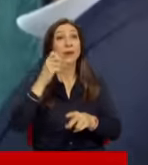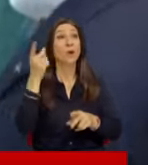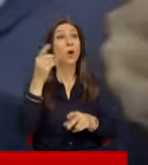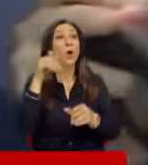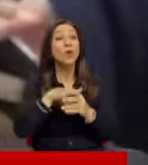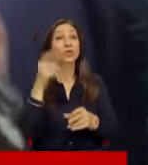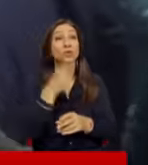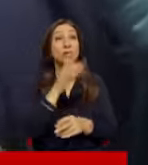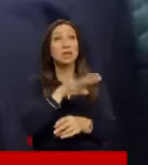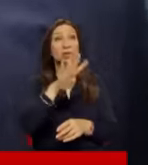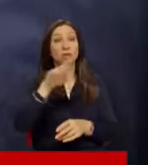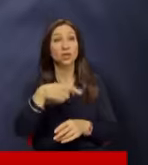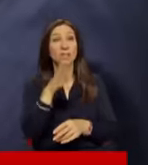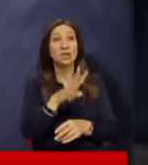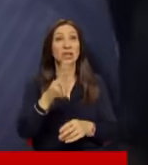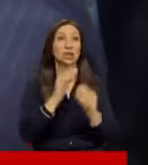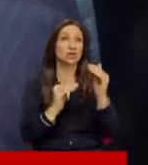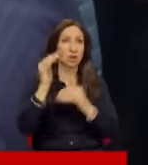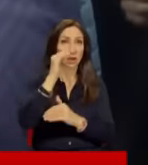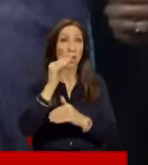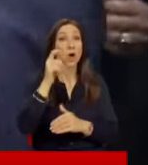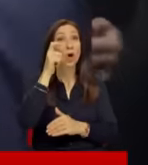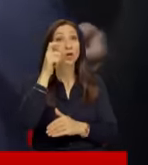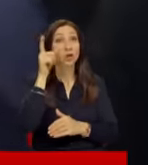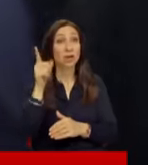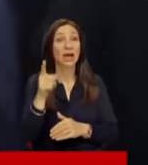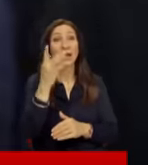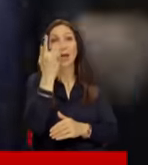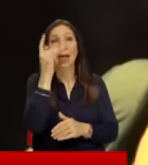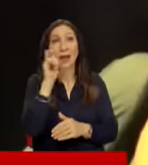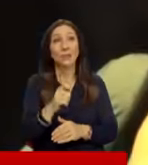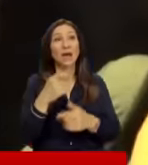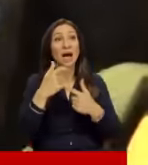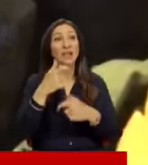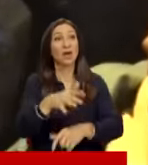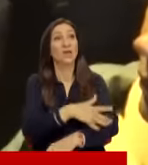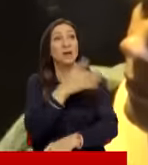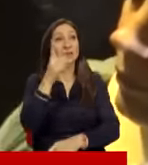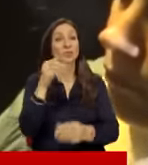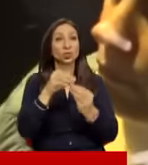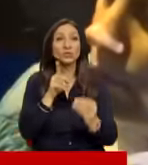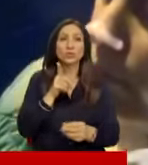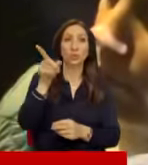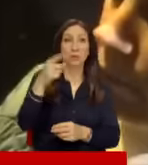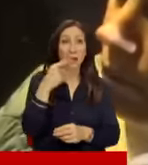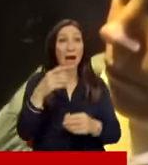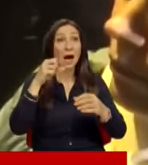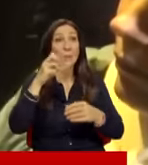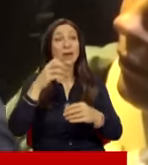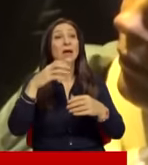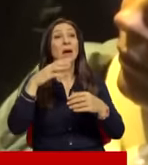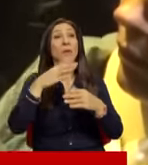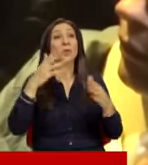oranını %44,47'ye çıkardı. Özgür Özel hile yapıldı diyerek Hatay valisini direkt suçlarken AK Parti